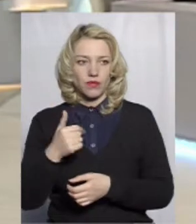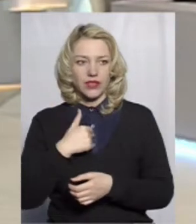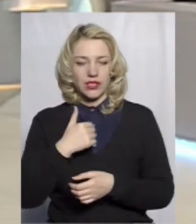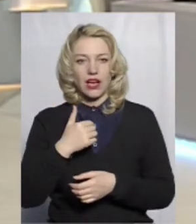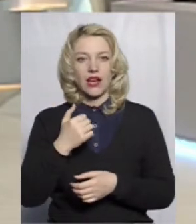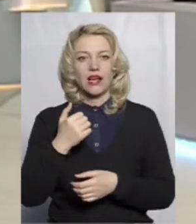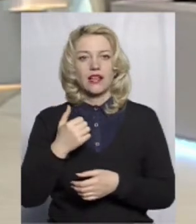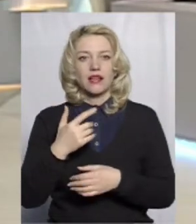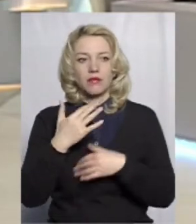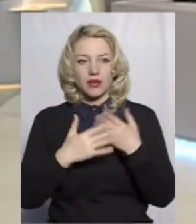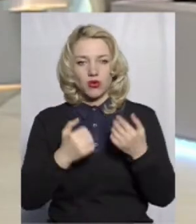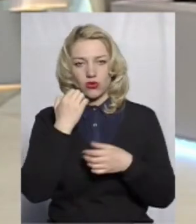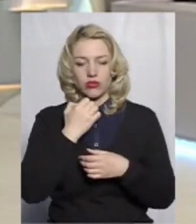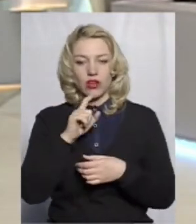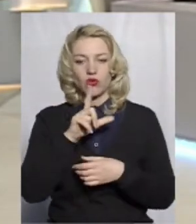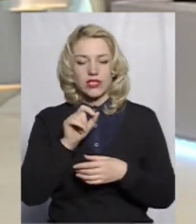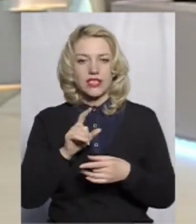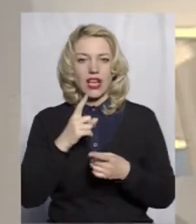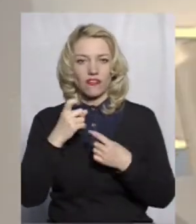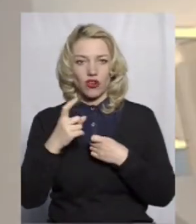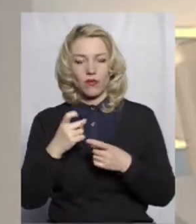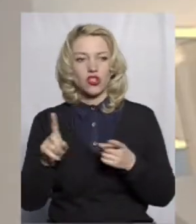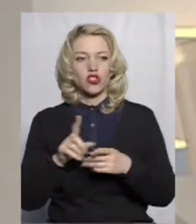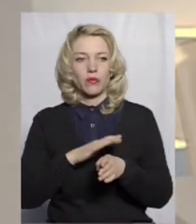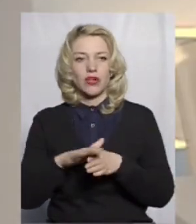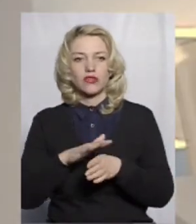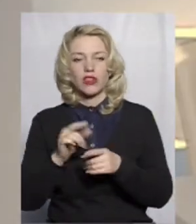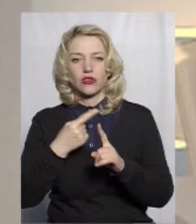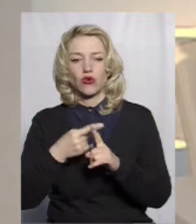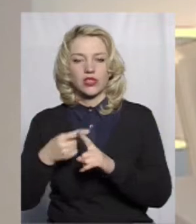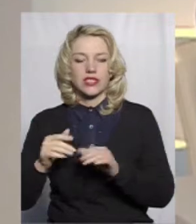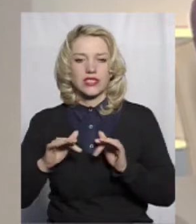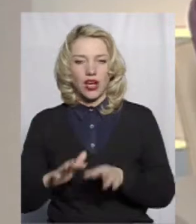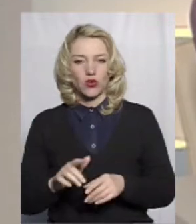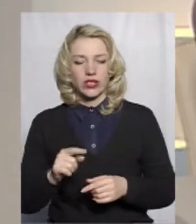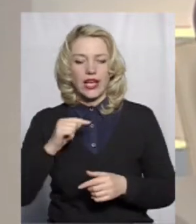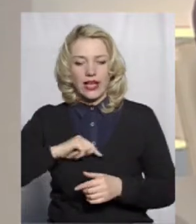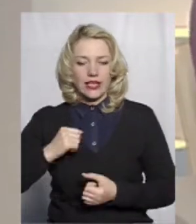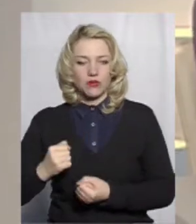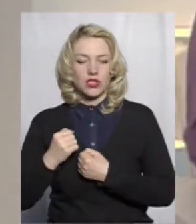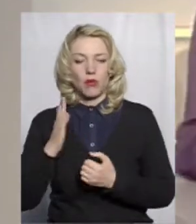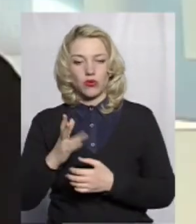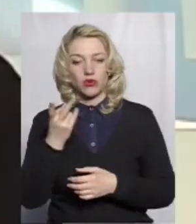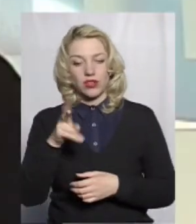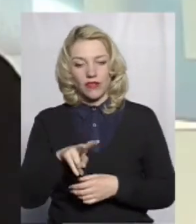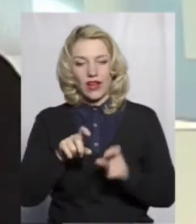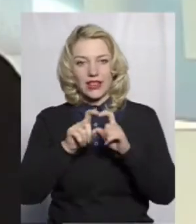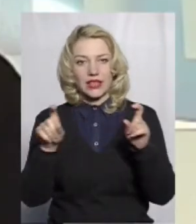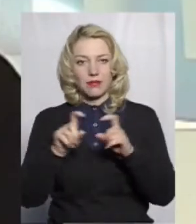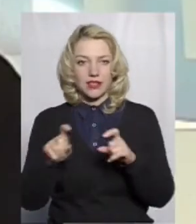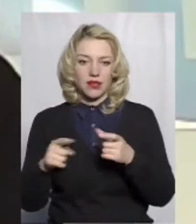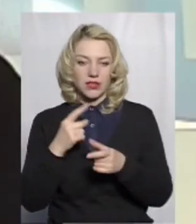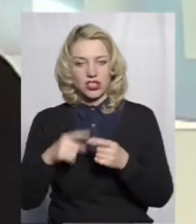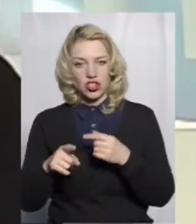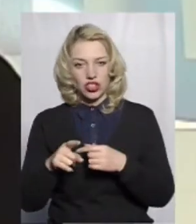за цю інформацію. А все ж, щоб ми розуміли, реалізовувати оці додаткові заходи імунізації, будуть 2 департаменти? Чи буде ну, по-перше,